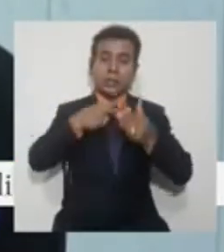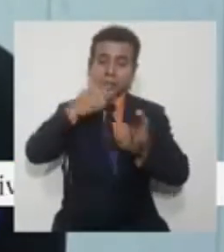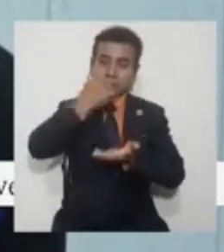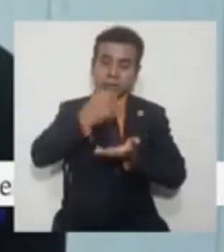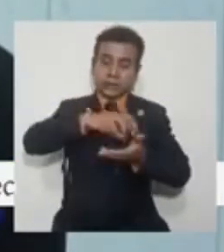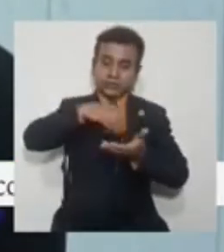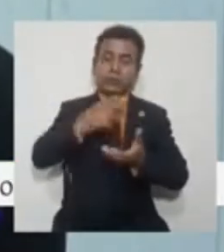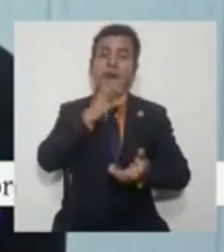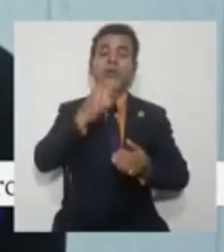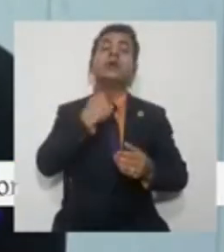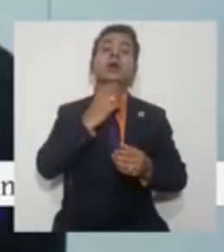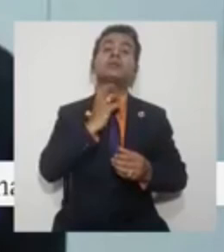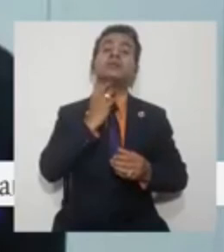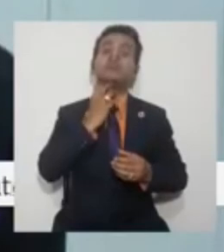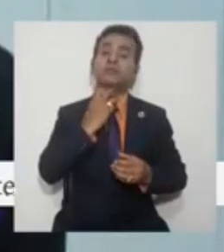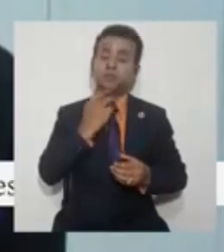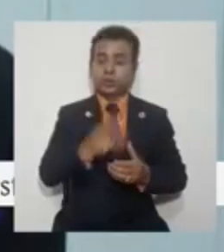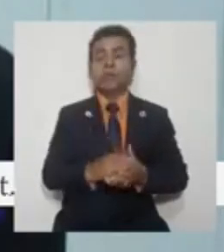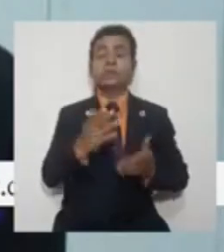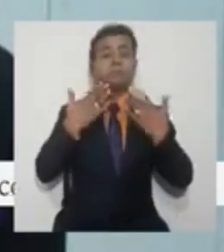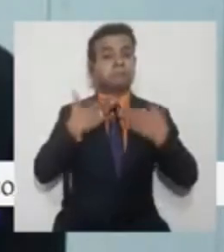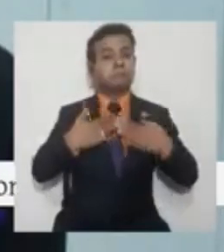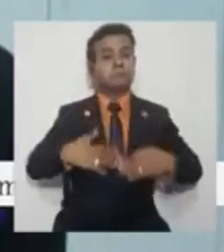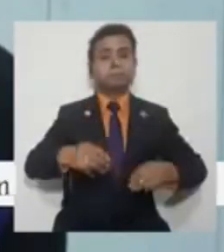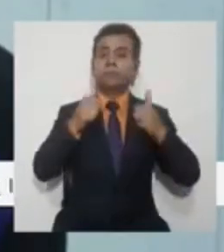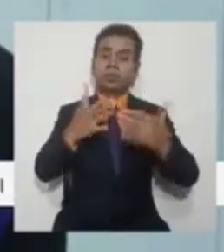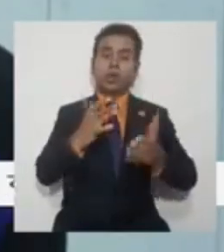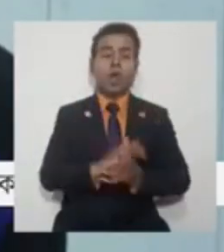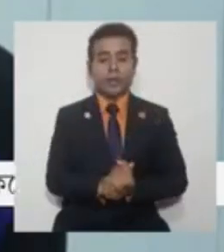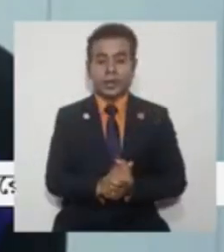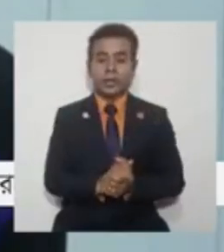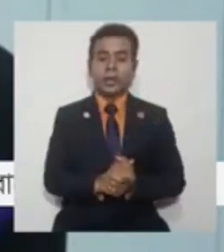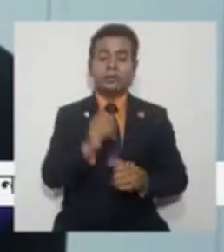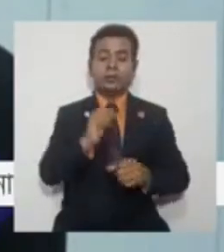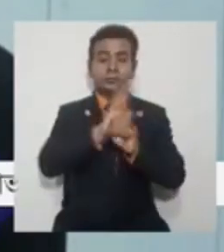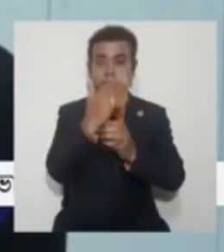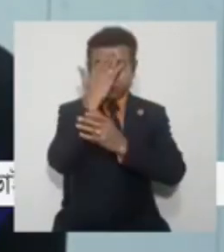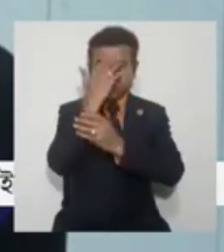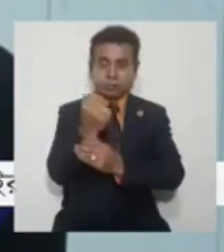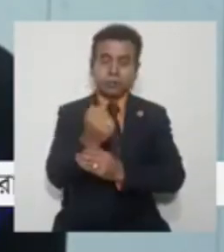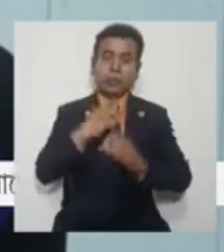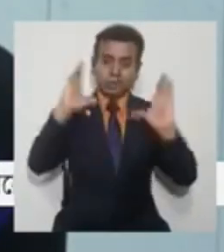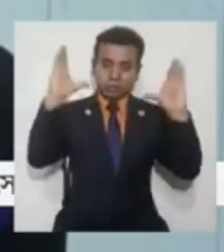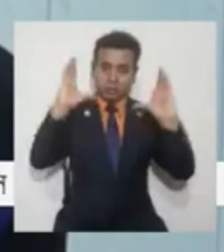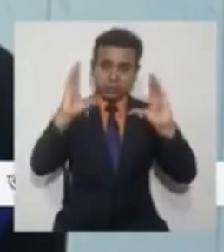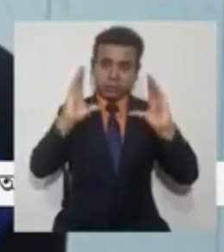মুক্ত রাখতে পারবো এবং সমাজকে মুক্ত রেখে আমরা বাংলাদেশ কোভিড মুক্ত হতে পারবো। আপনাদের সবাইকে অনেক অনেক